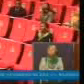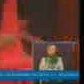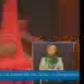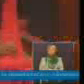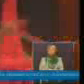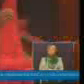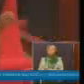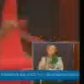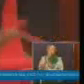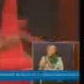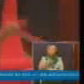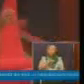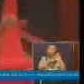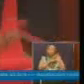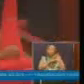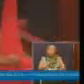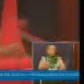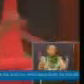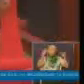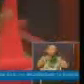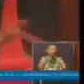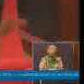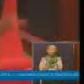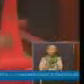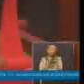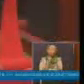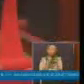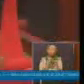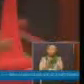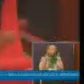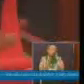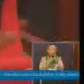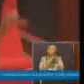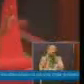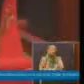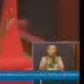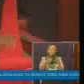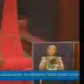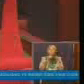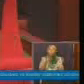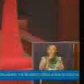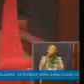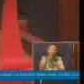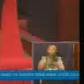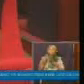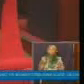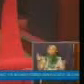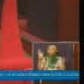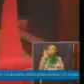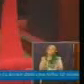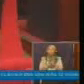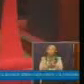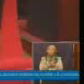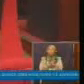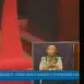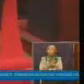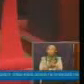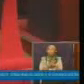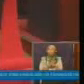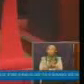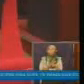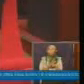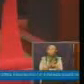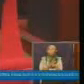Wapo tayari kuja kutunga katiba hii hata bure. Wapo watu wa aina hii. Wapo tayari kuja kutunga katiba hii hata bure.